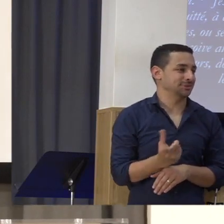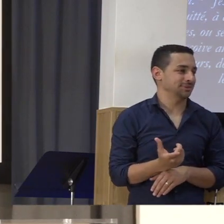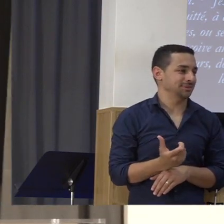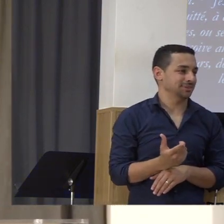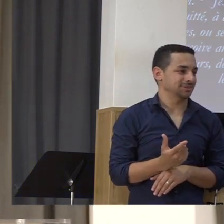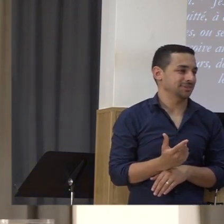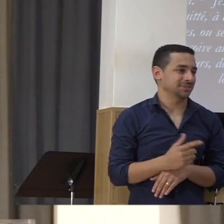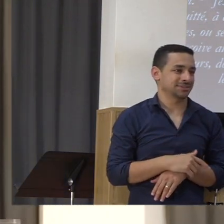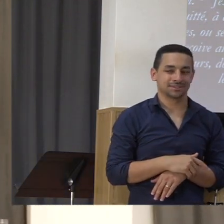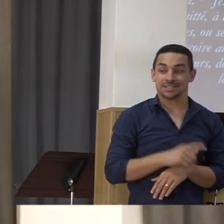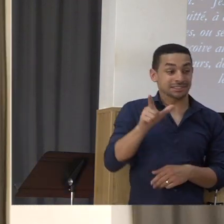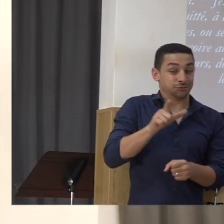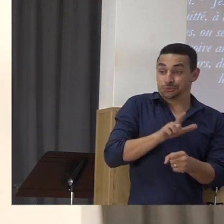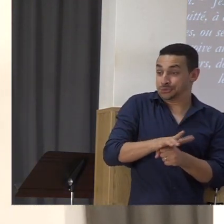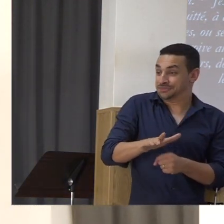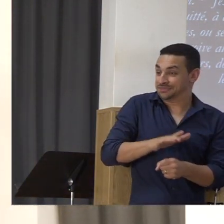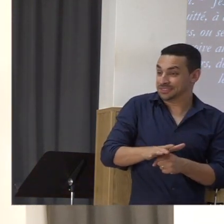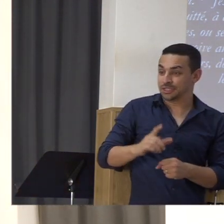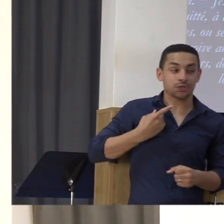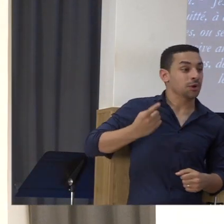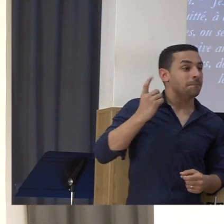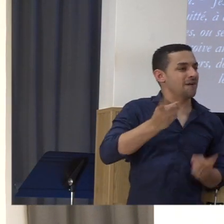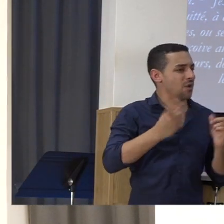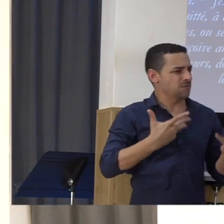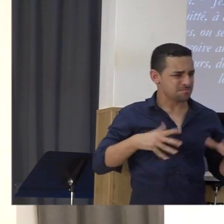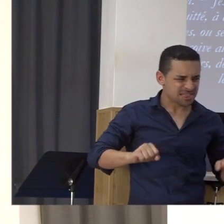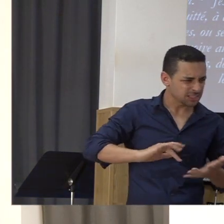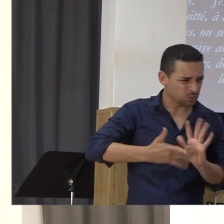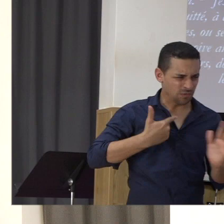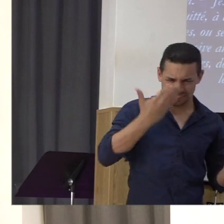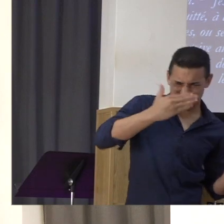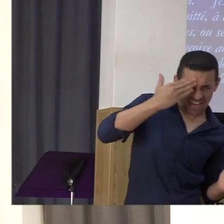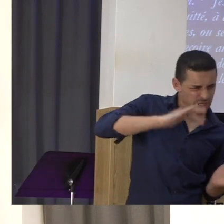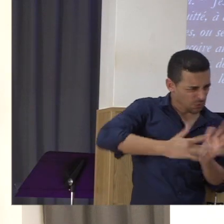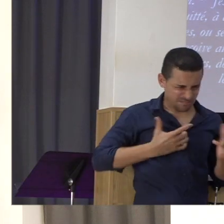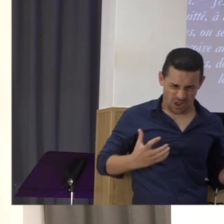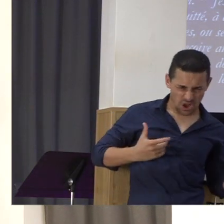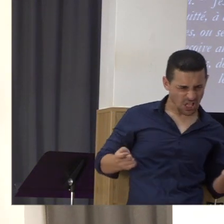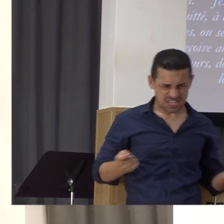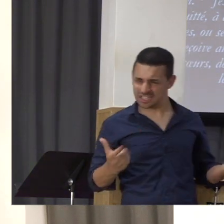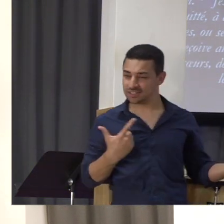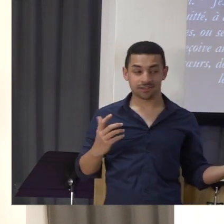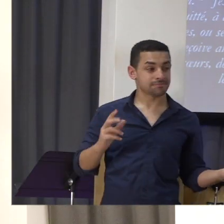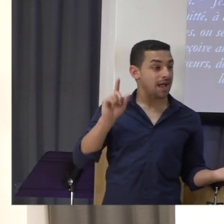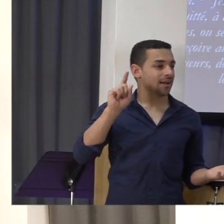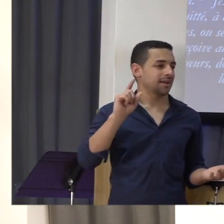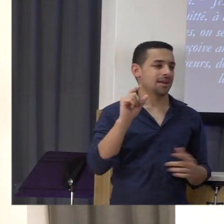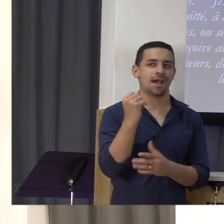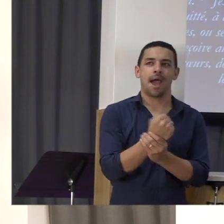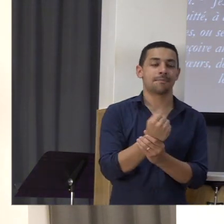2 ou 3 pas, et cela suffit. On voudrait tout maîtriser, on voudrait tout contrôler. Abraham est